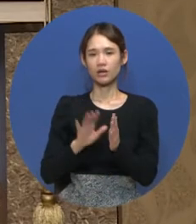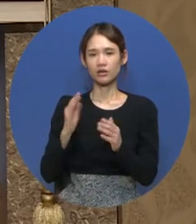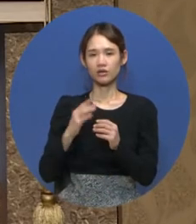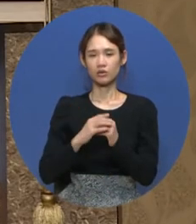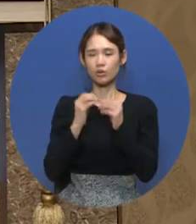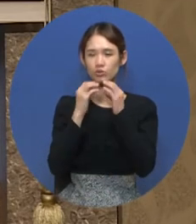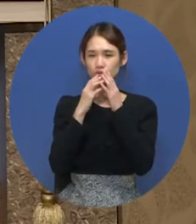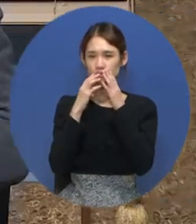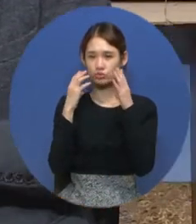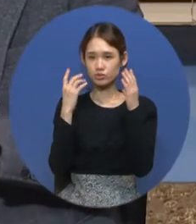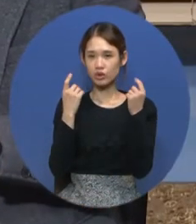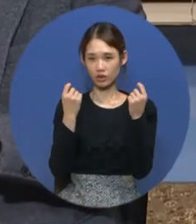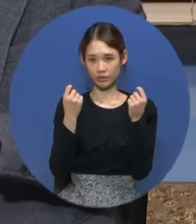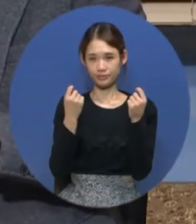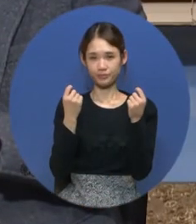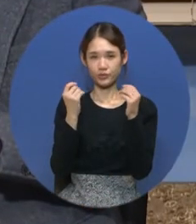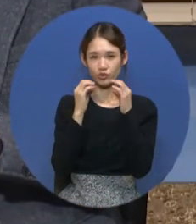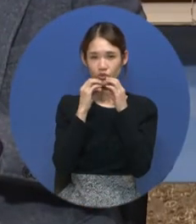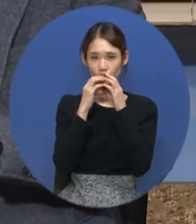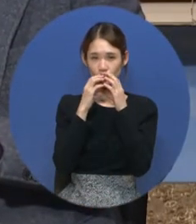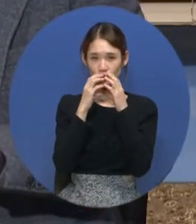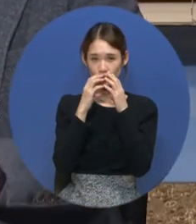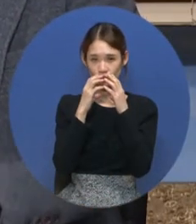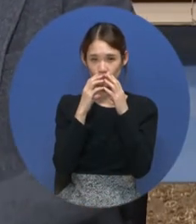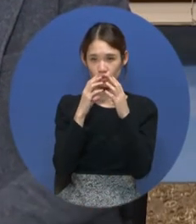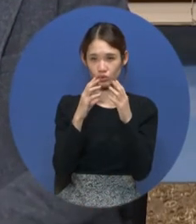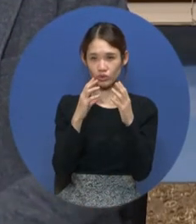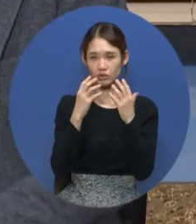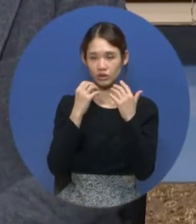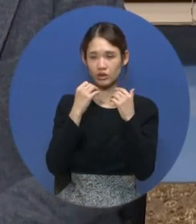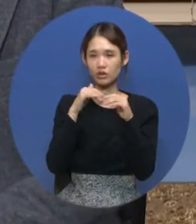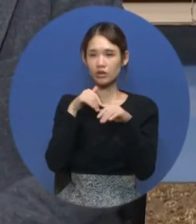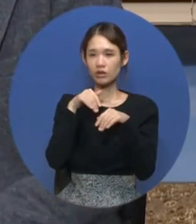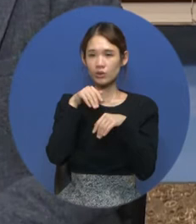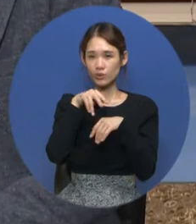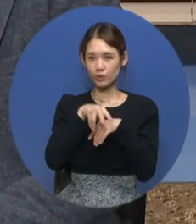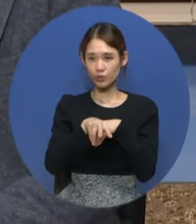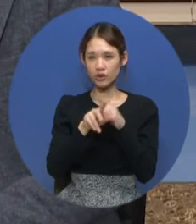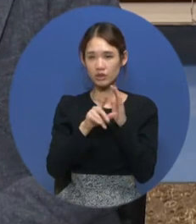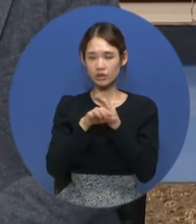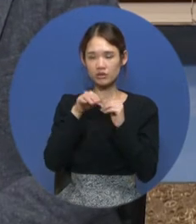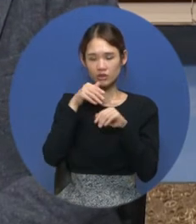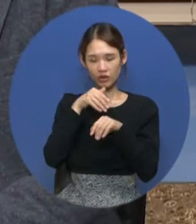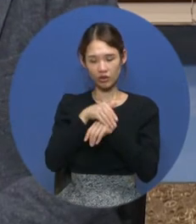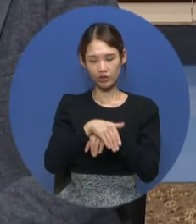저랑 그렇죠 네 풍선 적다가 내쉴 때 천천히 아